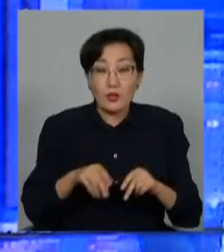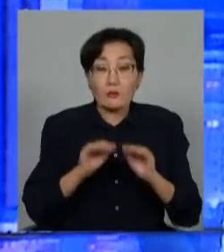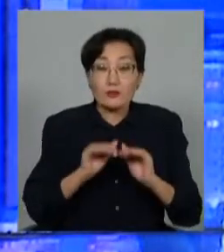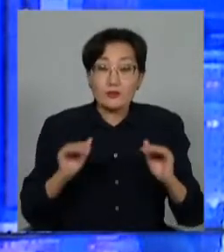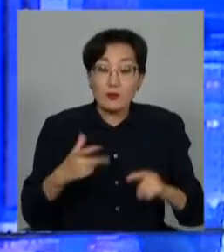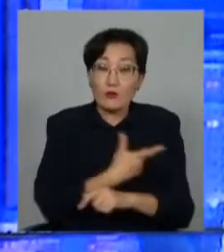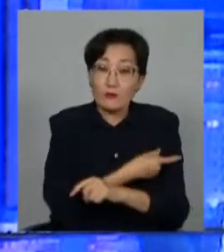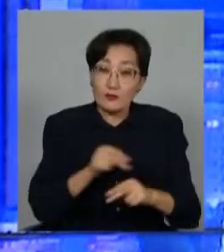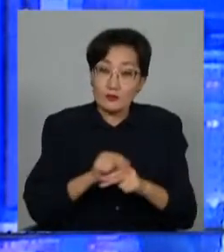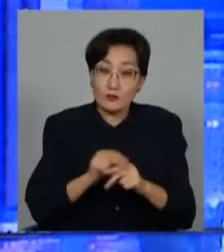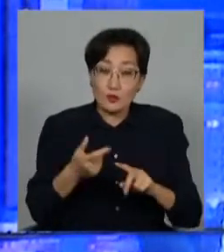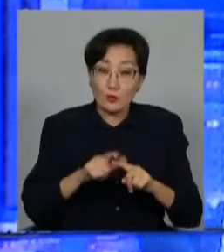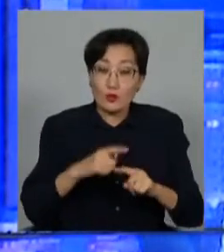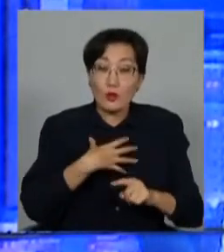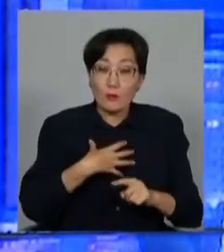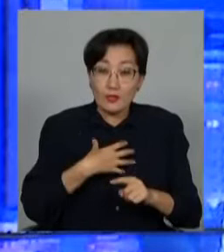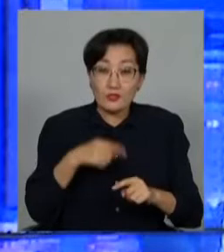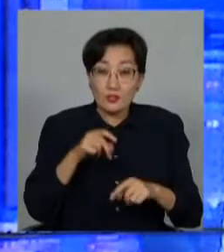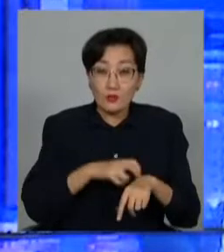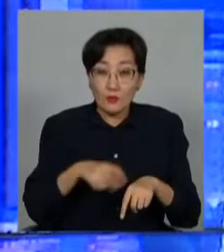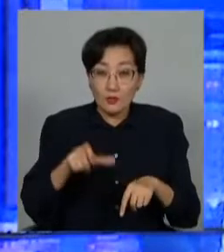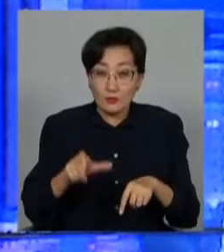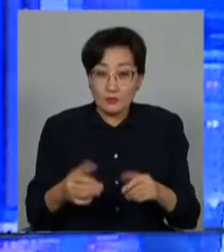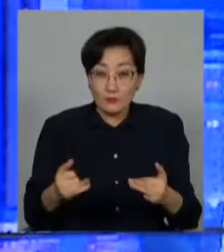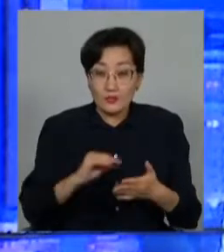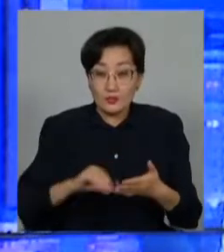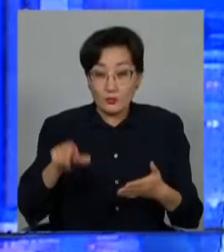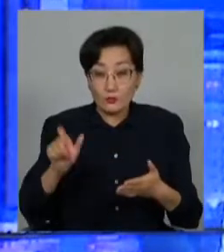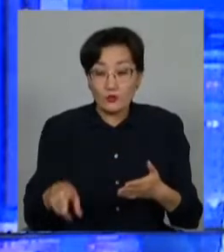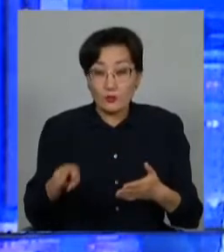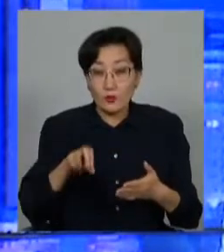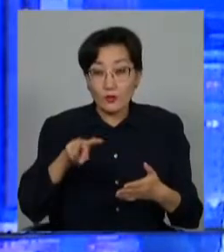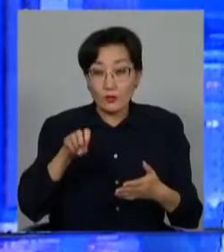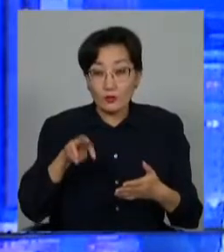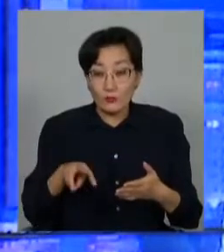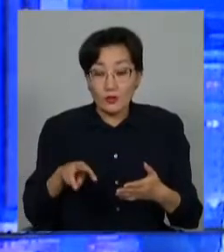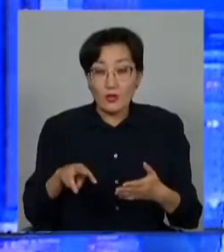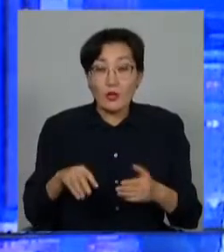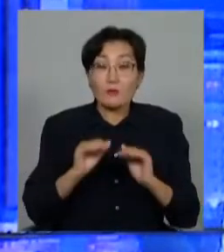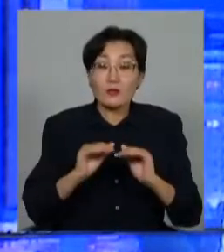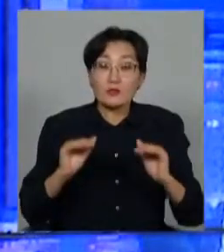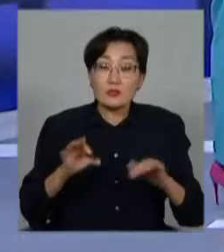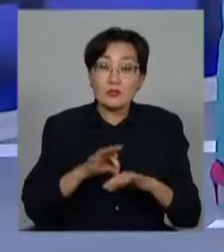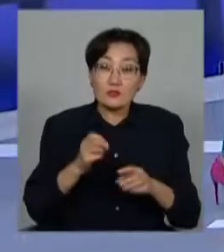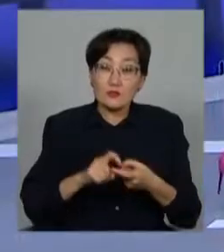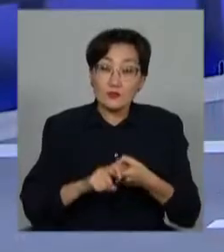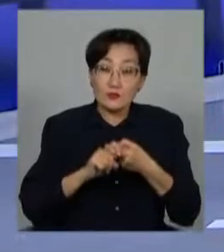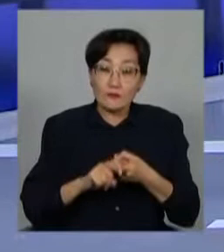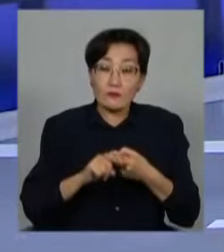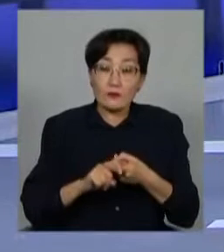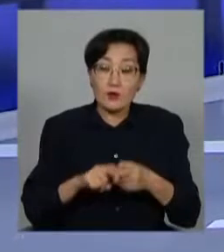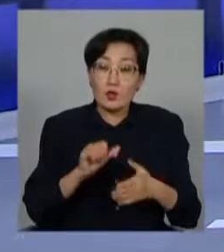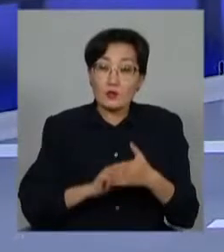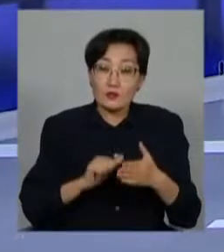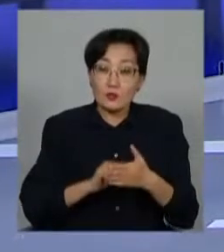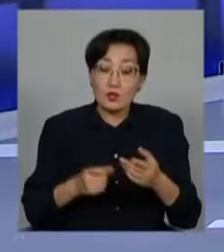жеткіншектерді вакциналау өте маңызды, дейді дәрігерлер. Қазір әріптесім аяулым көлжігіт, яғни балалардағы COVID-19 вирусының